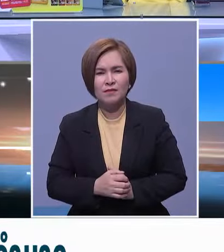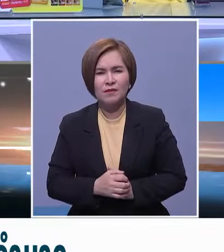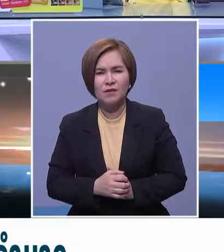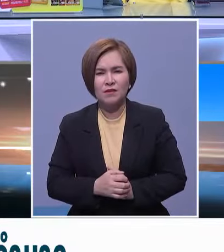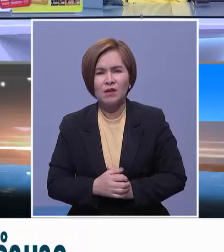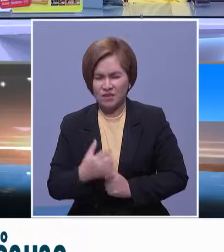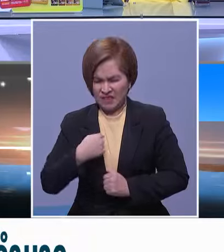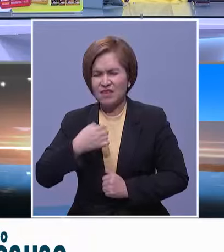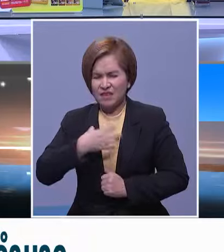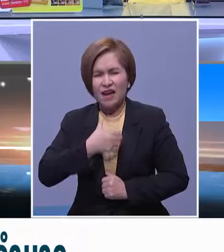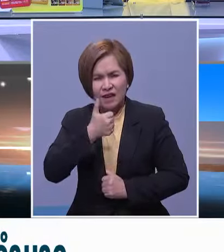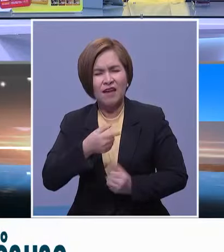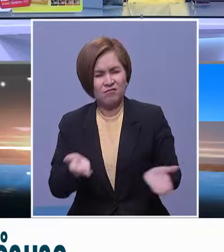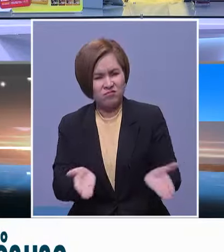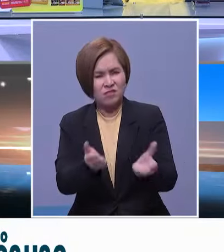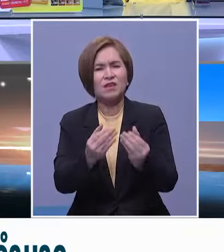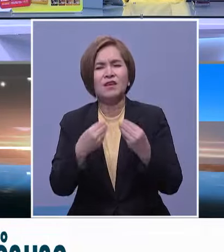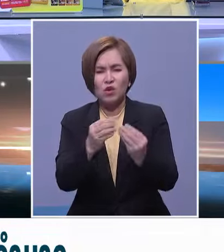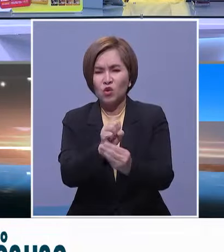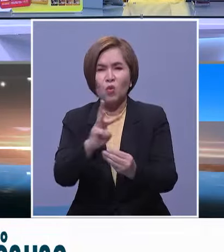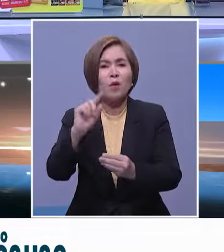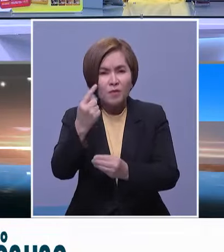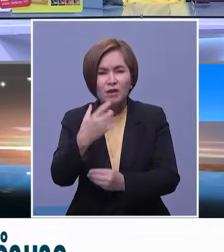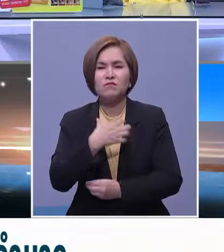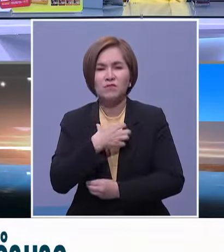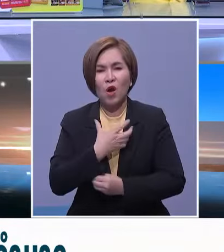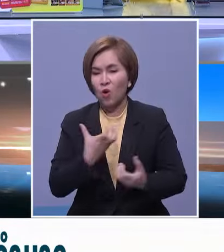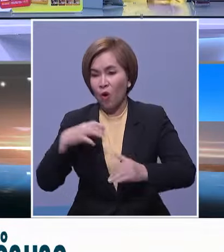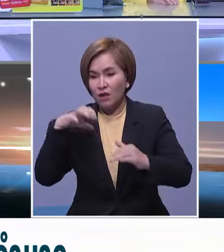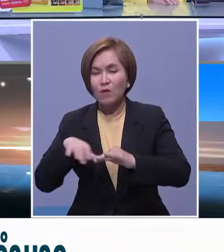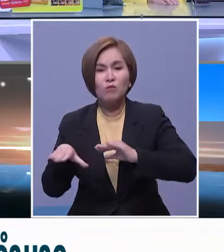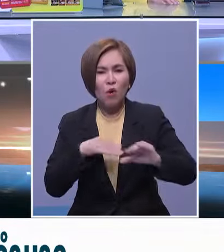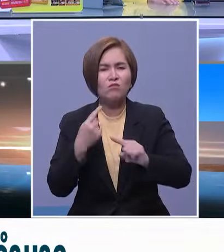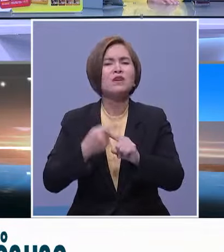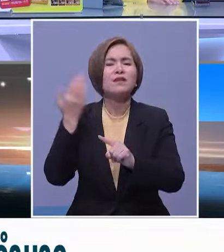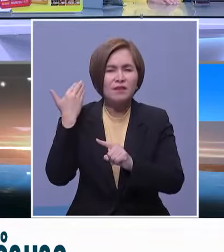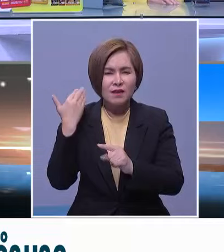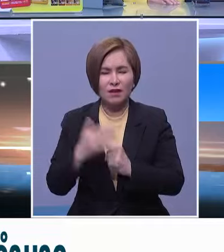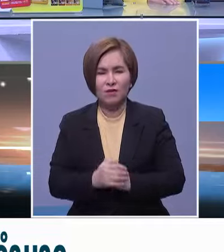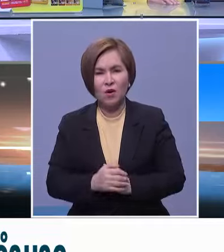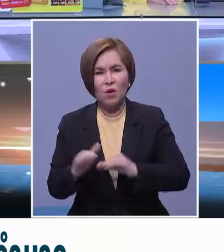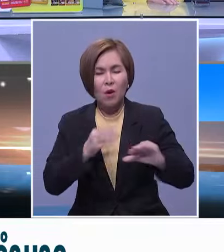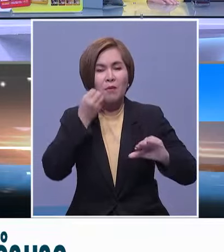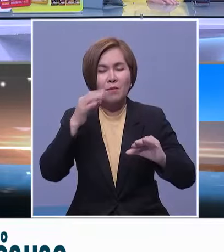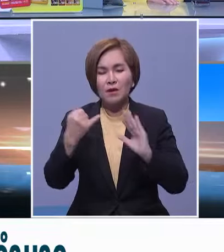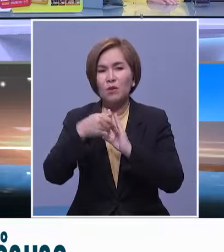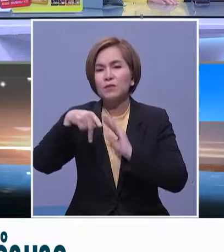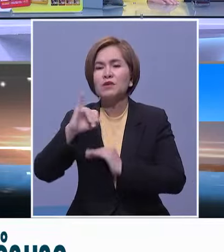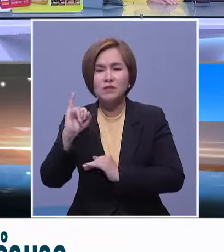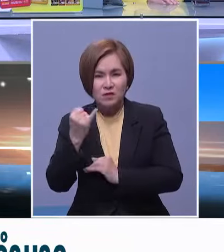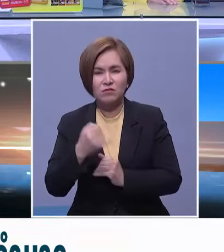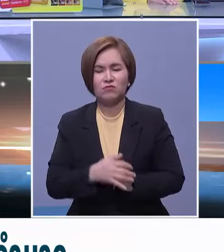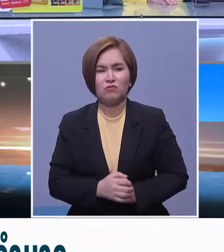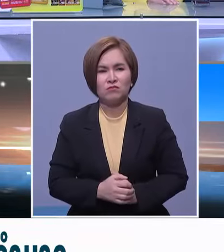ใครอยากได้ที่สุดผมนั่นแหละอยากได้ที่สุดให้กำลังใจมาตลอดเก็บของตั้งแต่เดือนที่แล้วนู่นพร้อมกับพิจิตรแล้ว ถ่ายรูปอำลากันแล้วนี่ใ